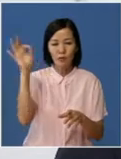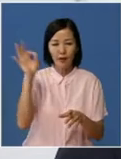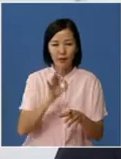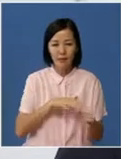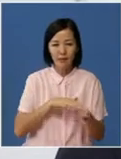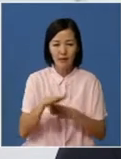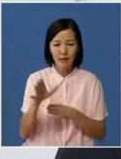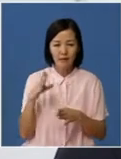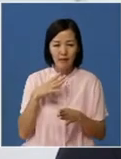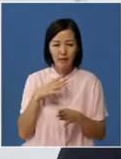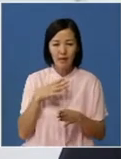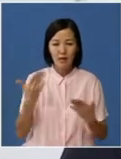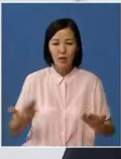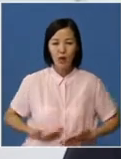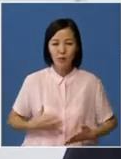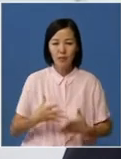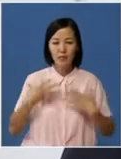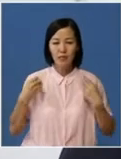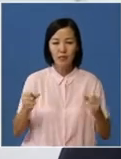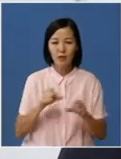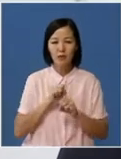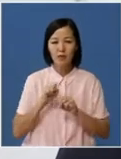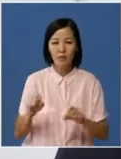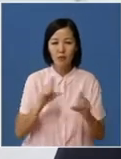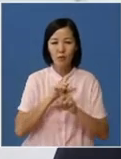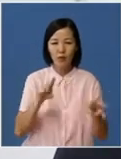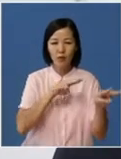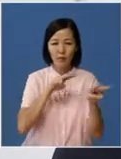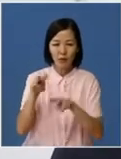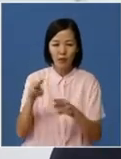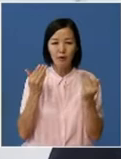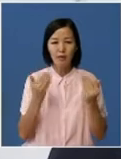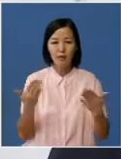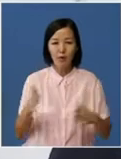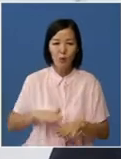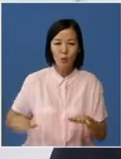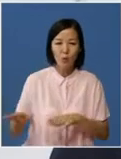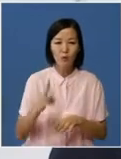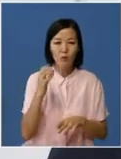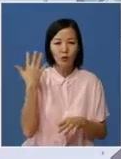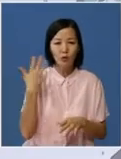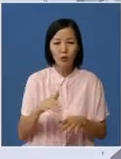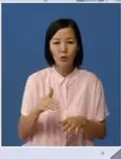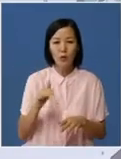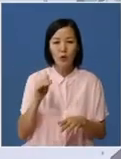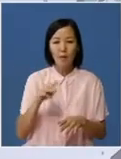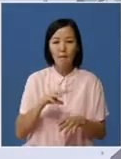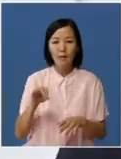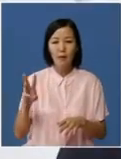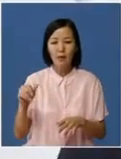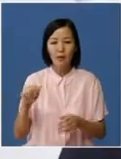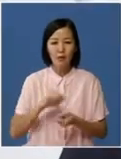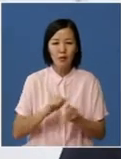Ал әлеуметтік және денсаулық сақтау саласындағы нысандар бақылауымызда. Қазір өңірімізге 350 мың қатты отын жеткізілді.